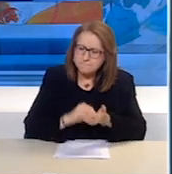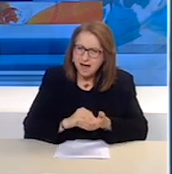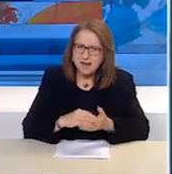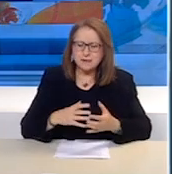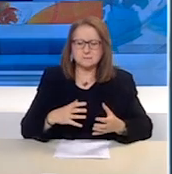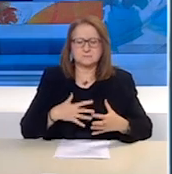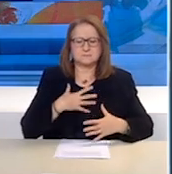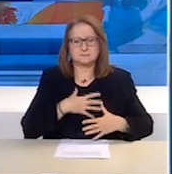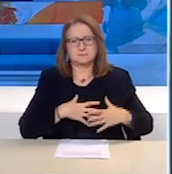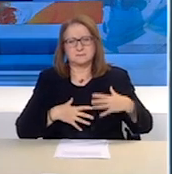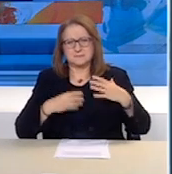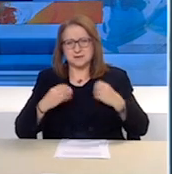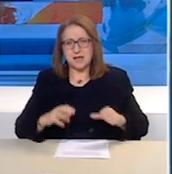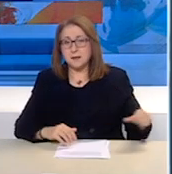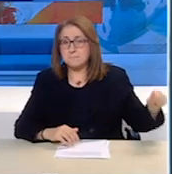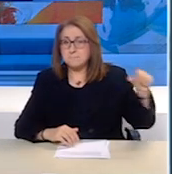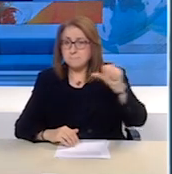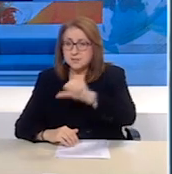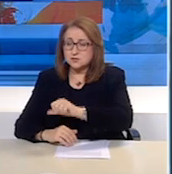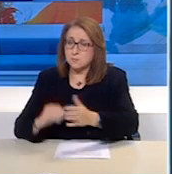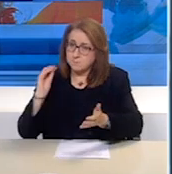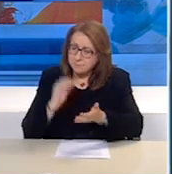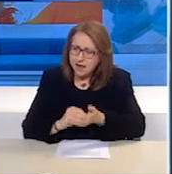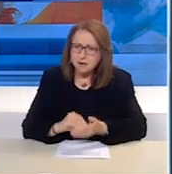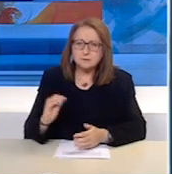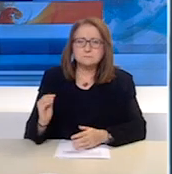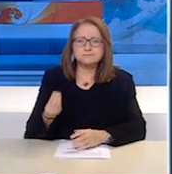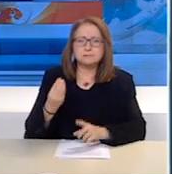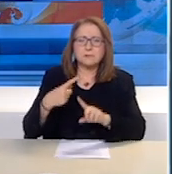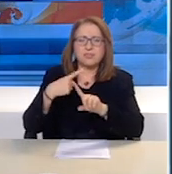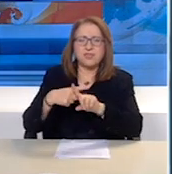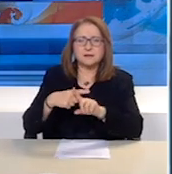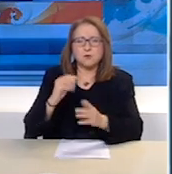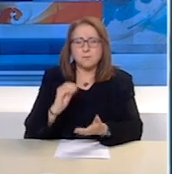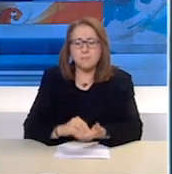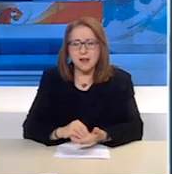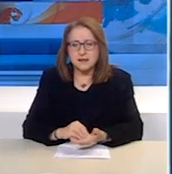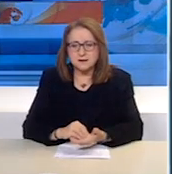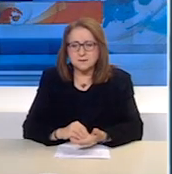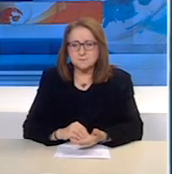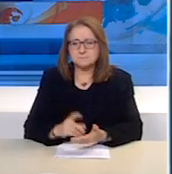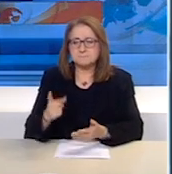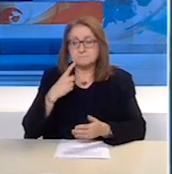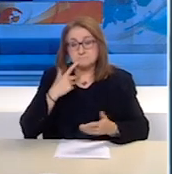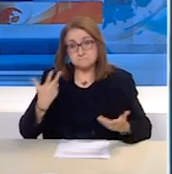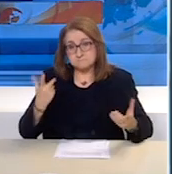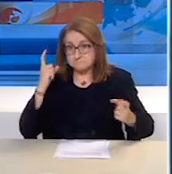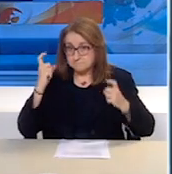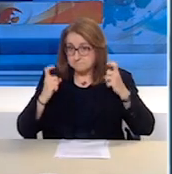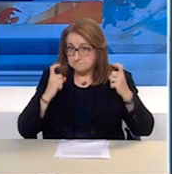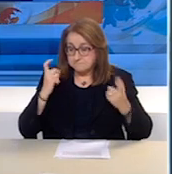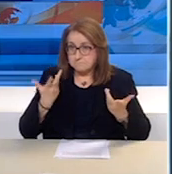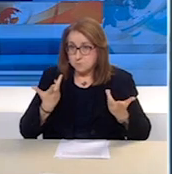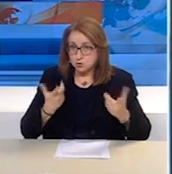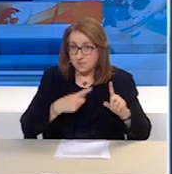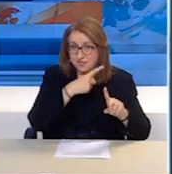ελέγχθη θετική. Παρακάλεσα να επαναληφθούν οι έλεγχοι και όντως τεκμηριώθηκε ότι ήταν αρνητική η ενδιάμεση και